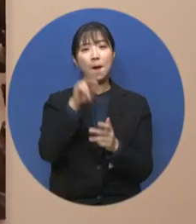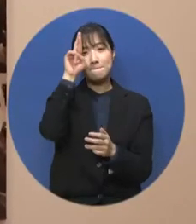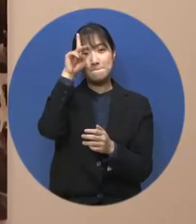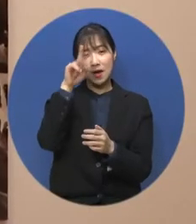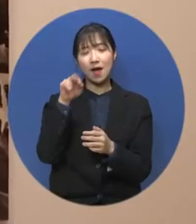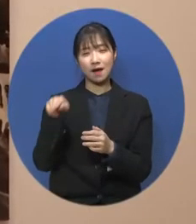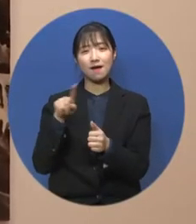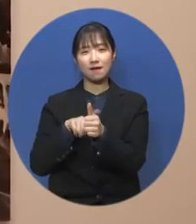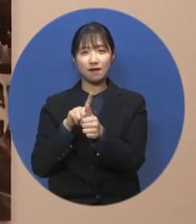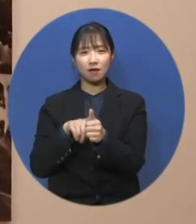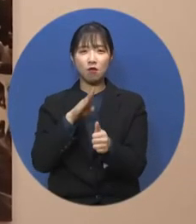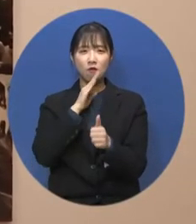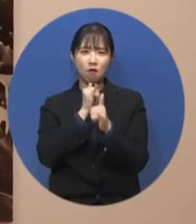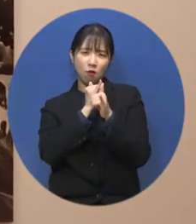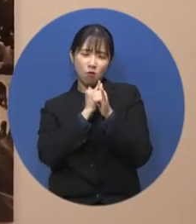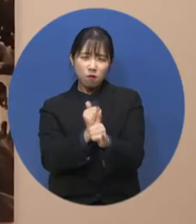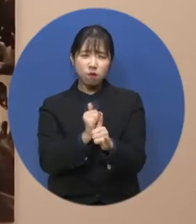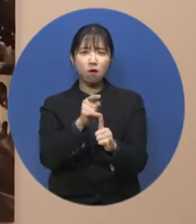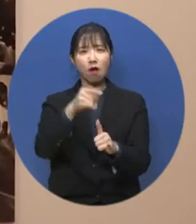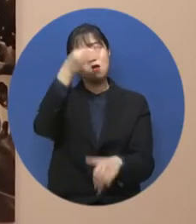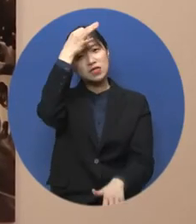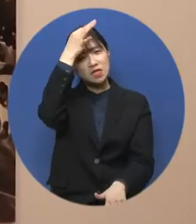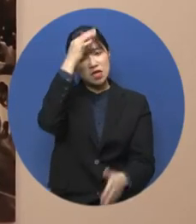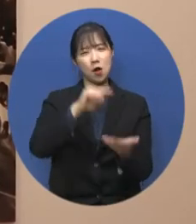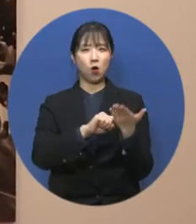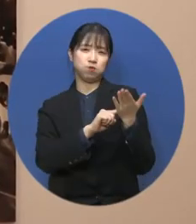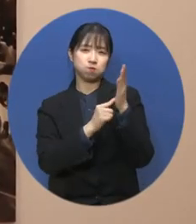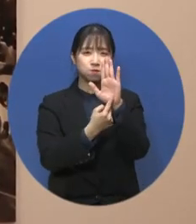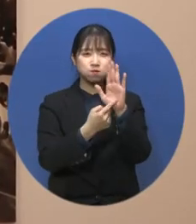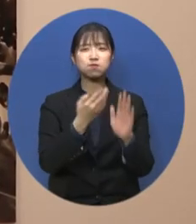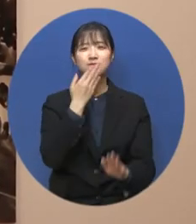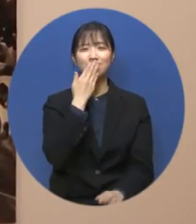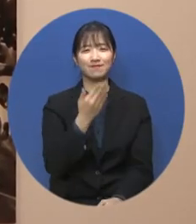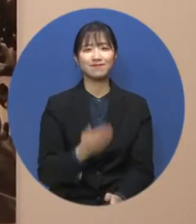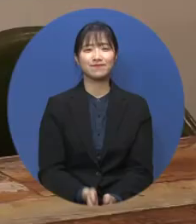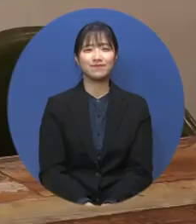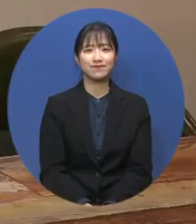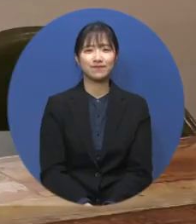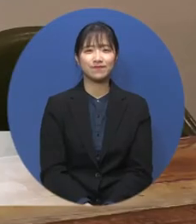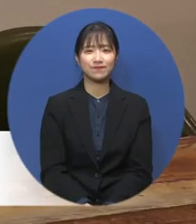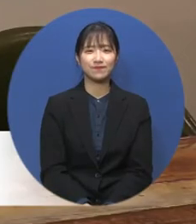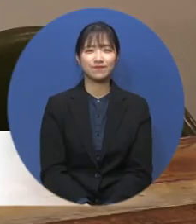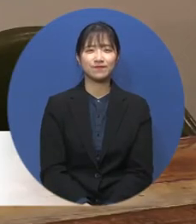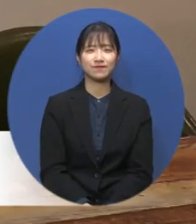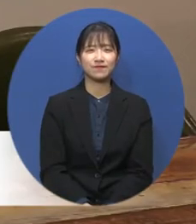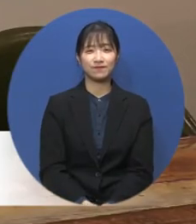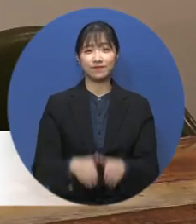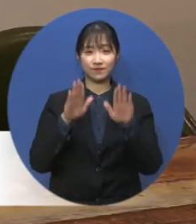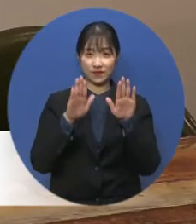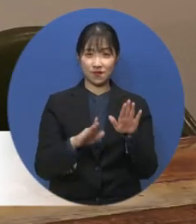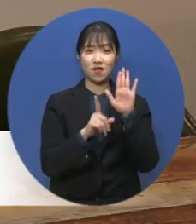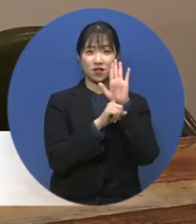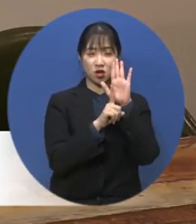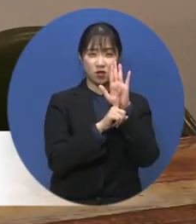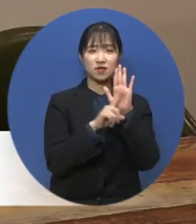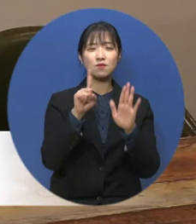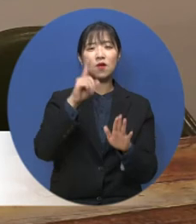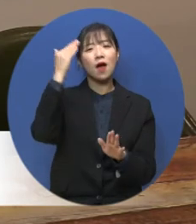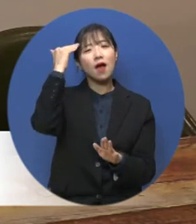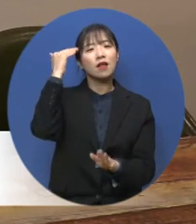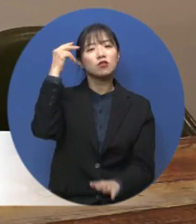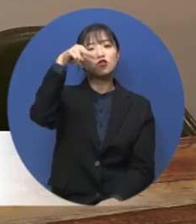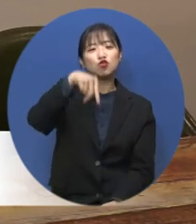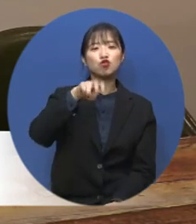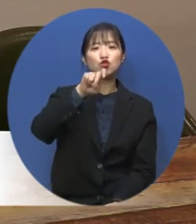작가의 출중한 필력의 퀄리티를 유감없이 엿볼 수 있습니다. 이번 전시는 한국화